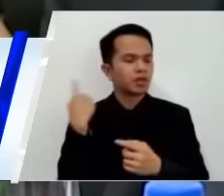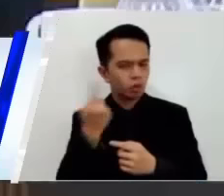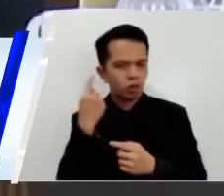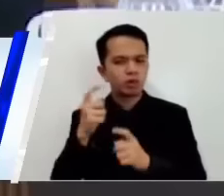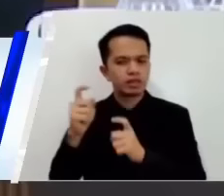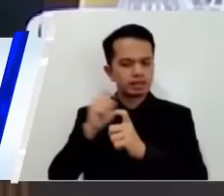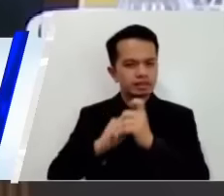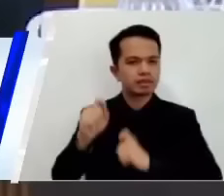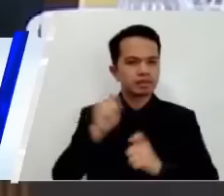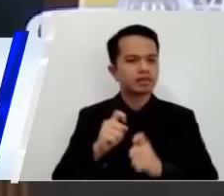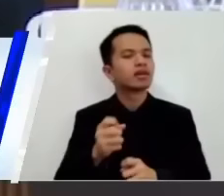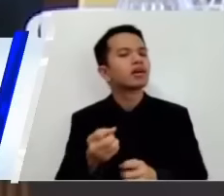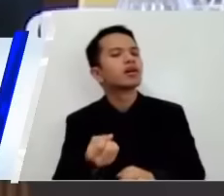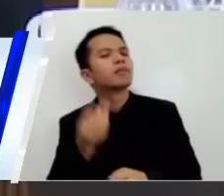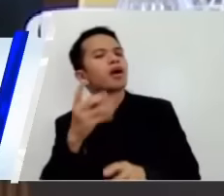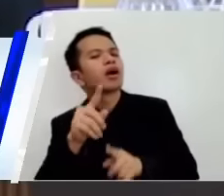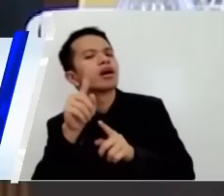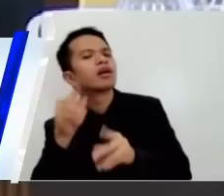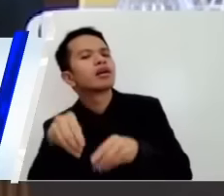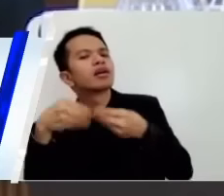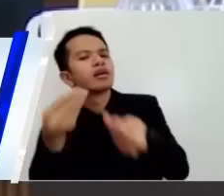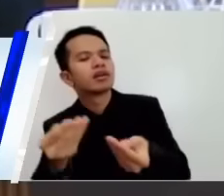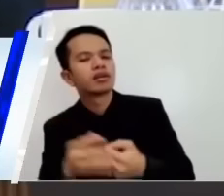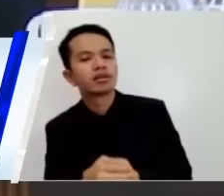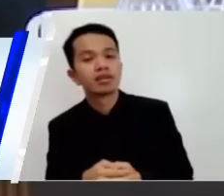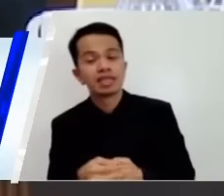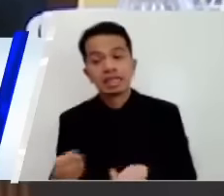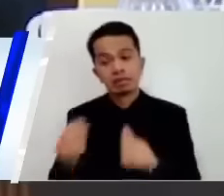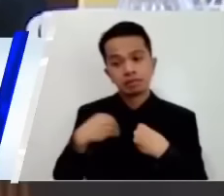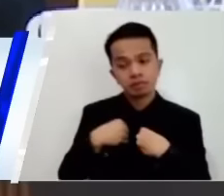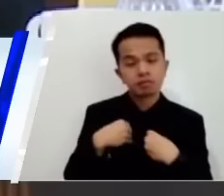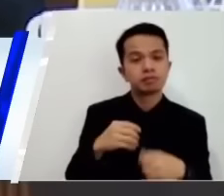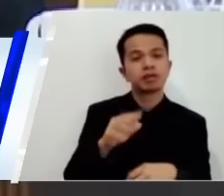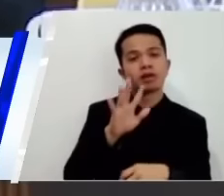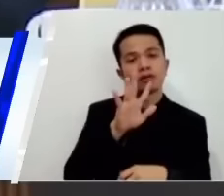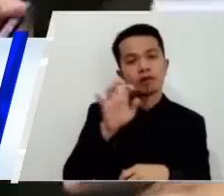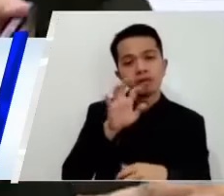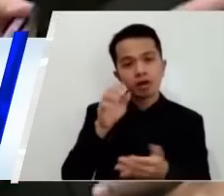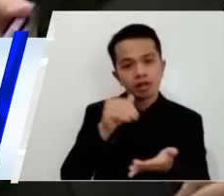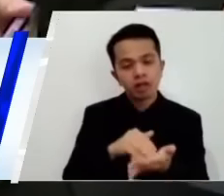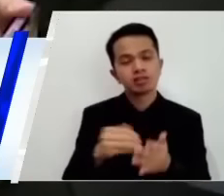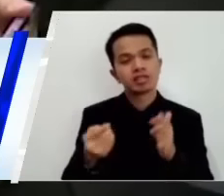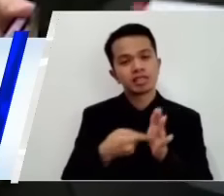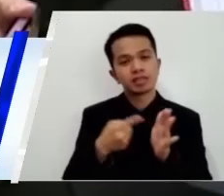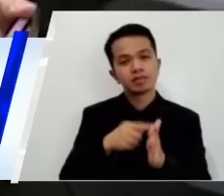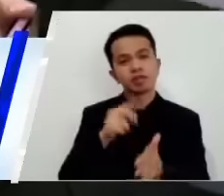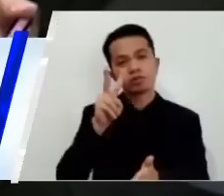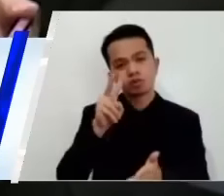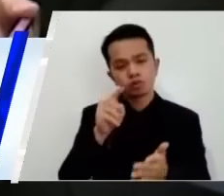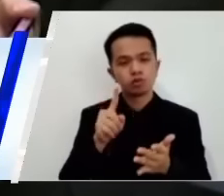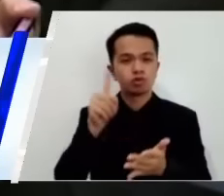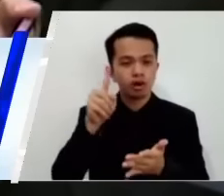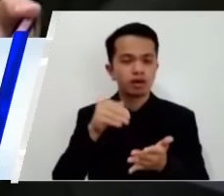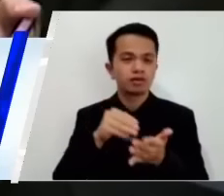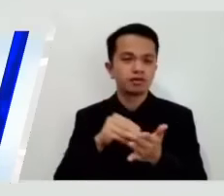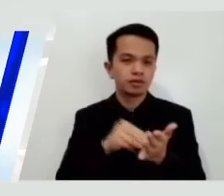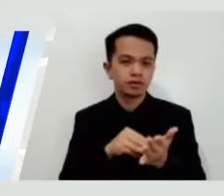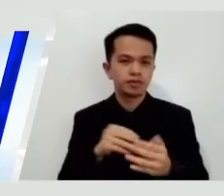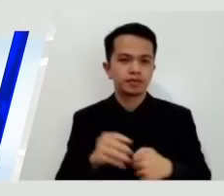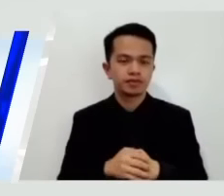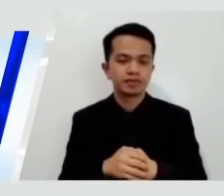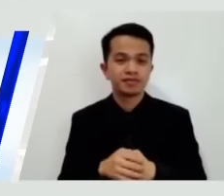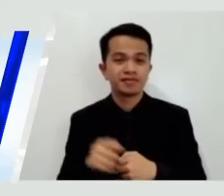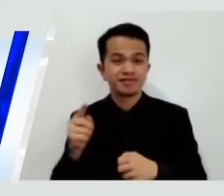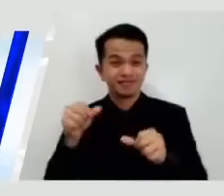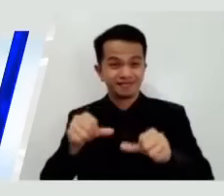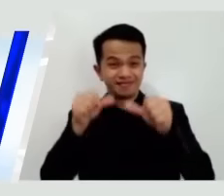siya? Minsan po, 500,000, minsan 1 million, minsan 2 million. Hindi rin daw totoo ang lumabas sa social media na